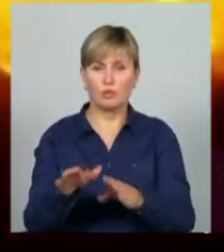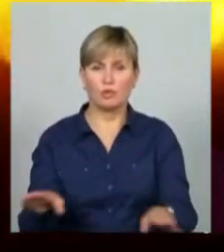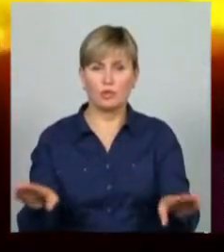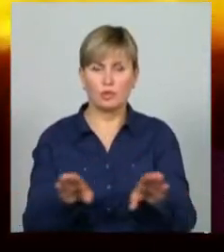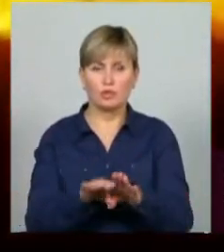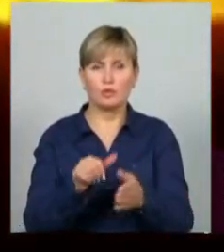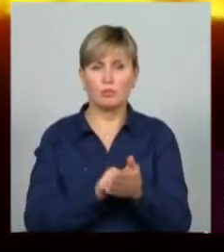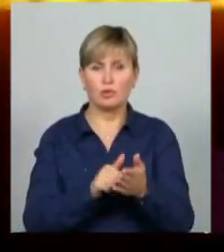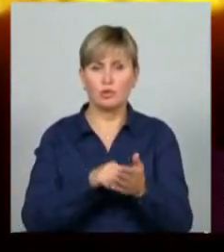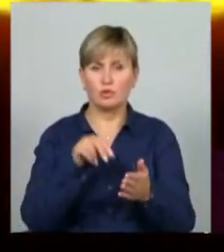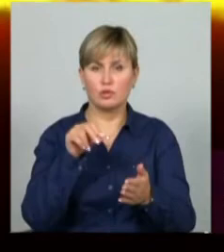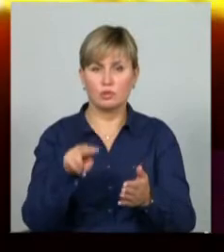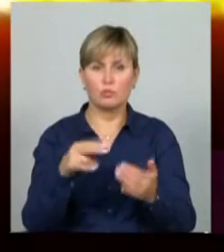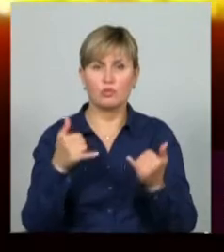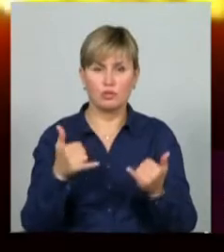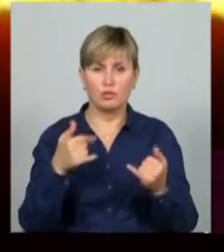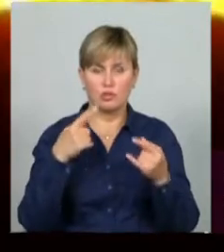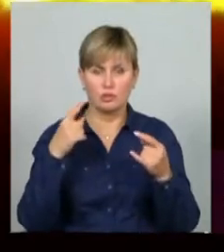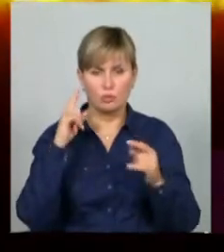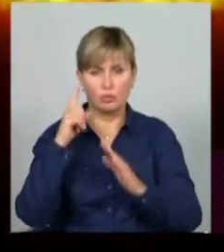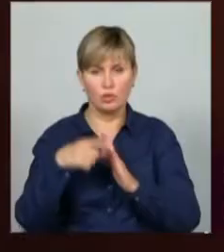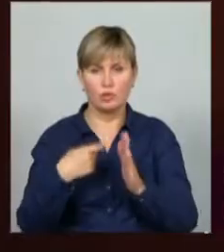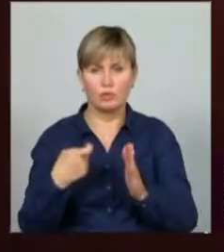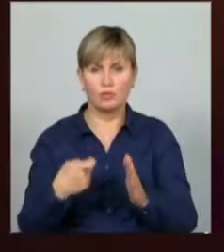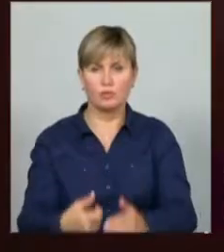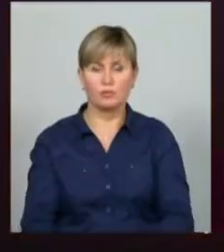ликвидирован. Причина ЧП сейчас выясняется.